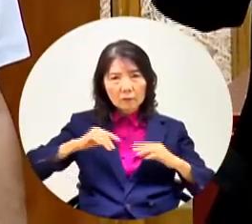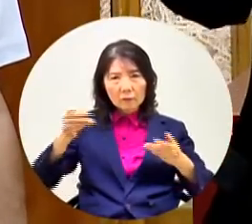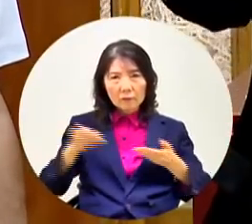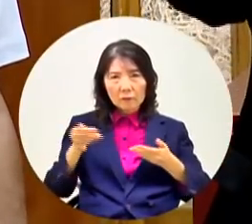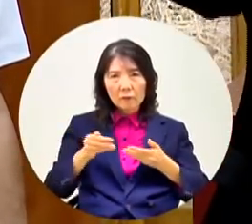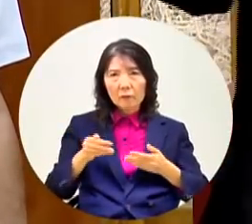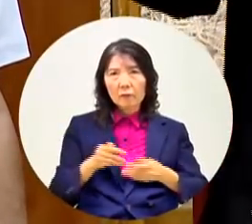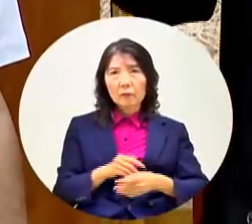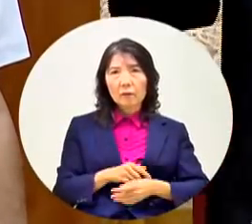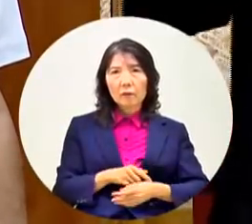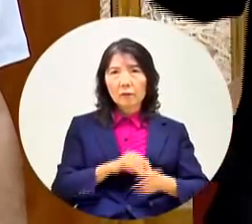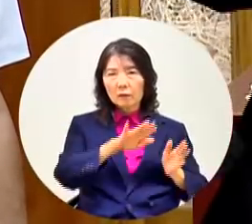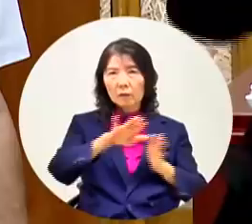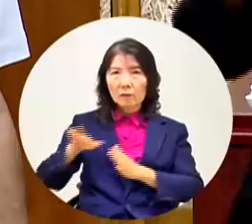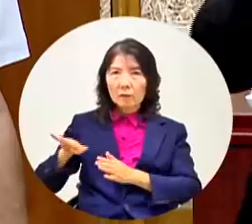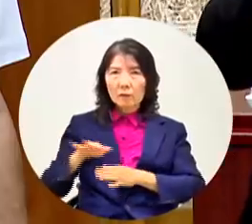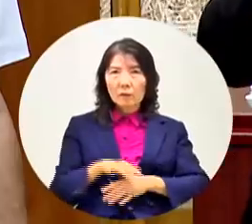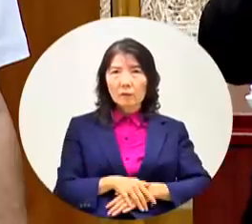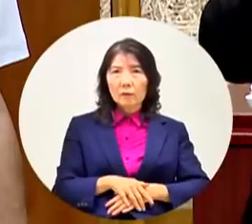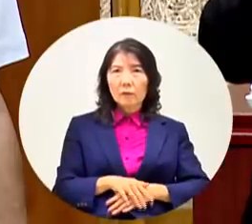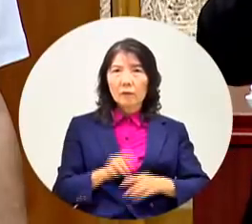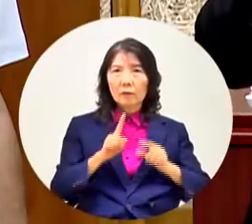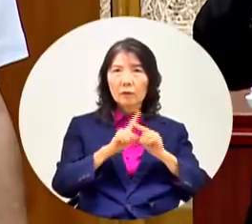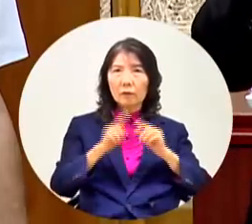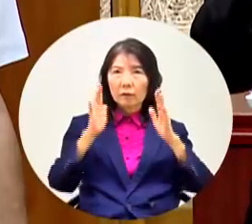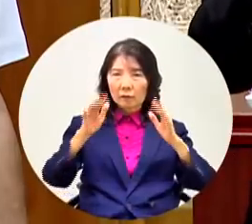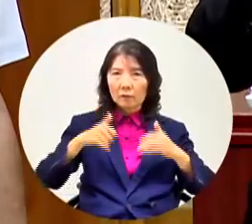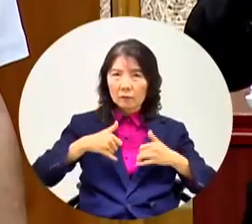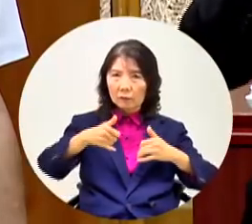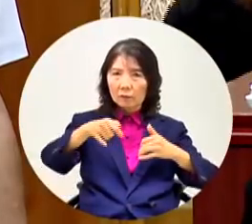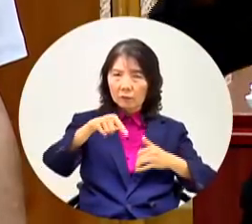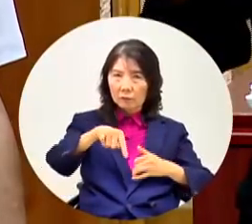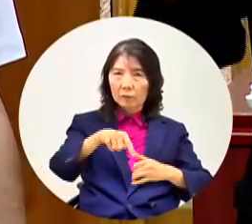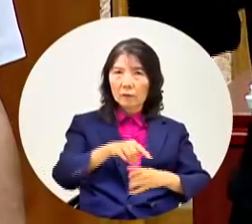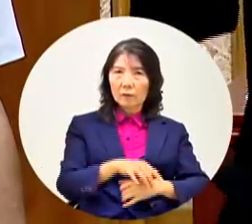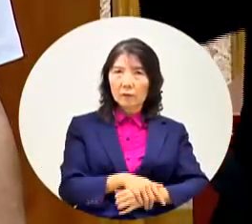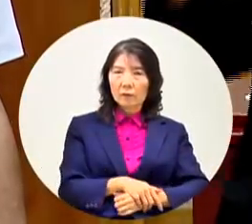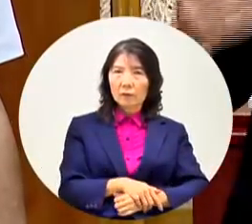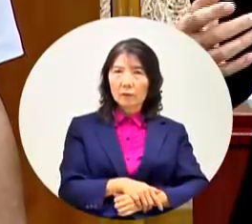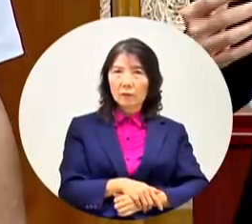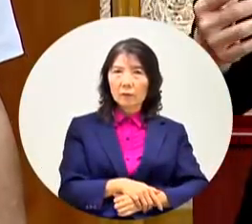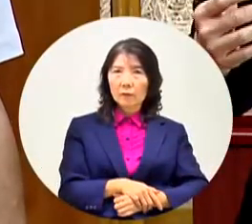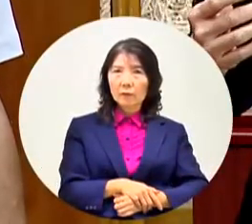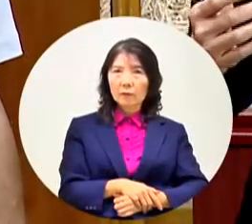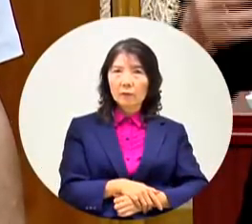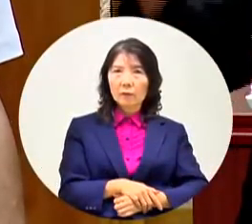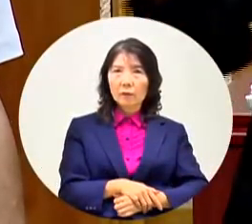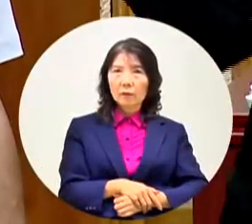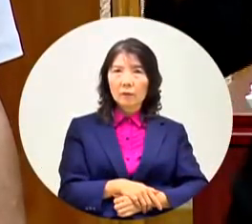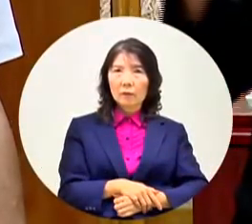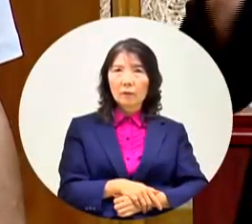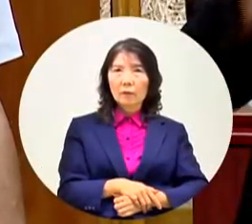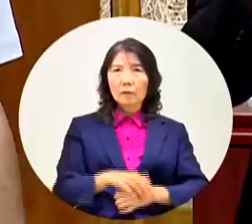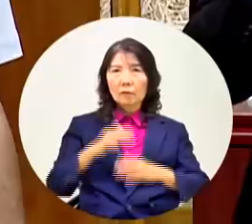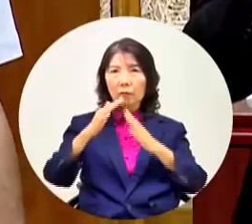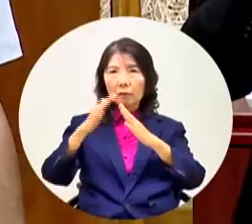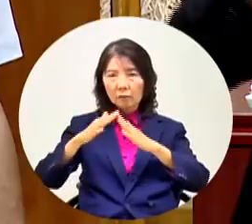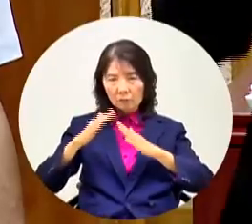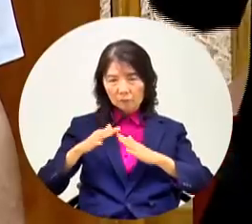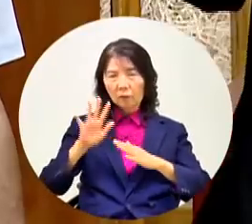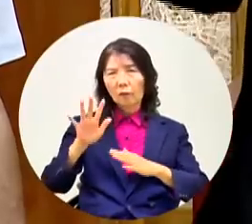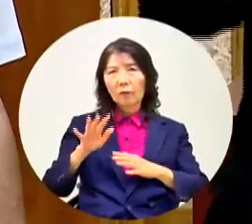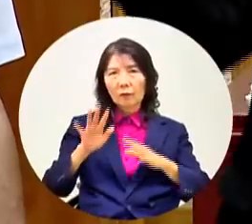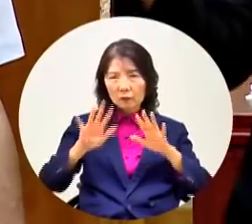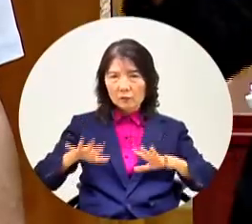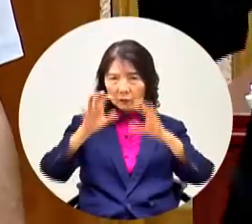另外就是迄个中正路那个地方吼，迄、哦、路本来遐嘛拢有一挂厝嘛，迄种已经拆掉去啊，即